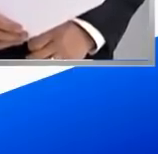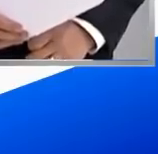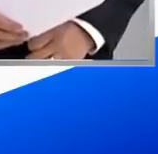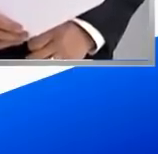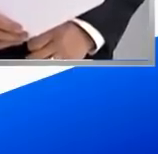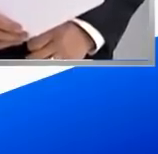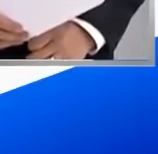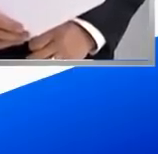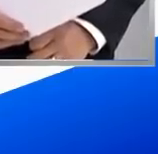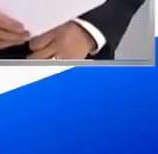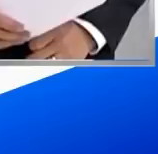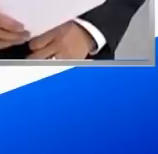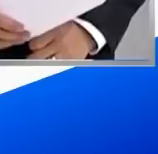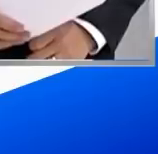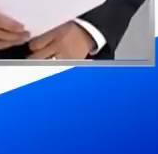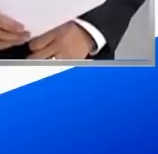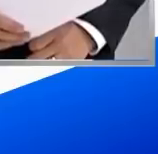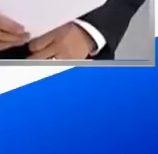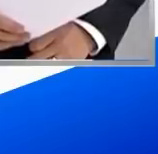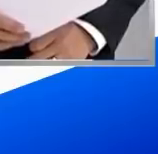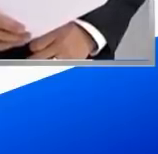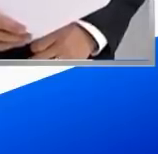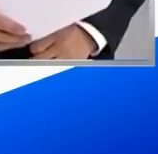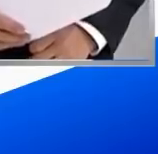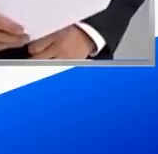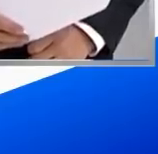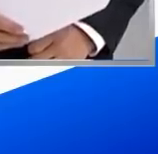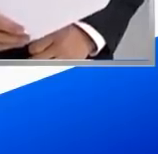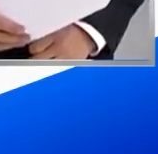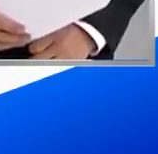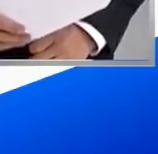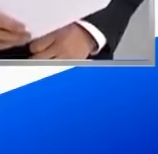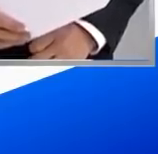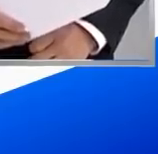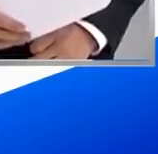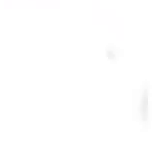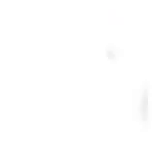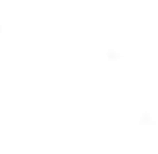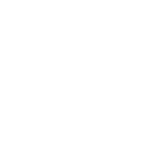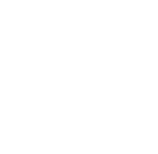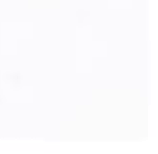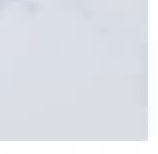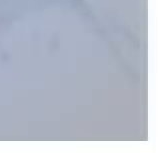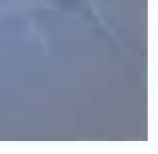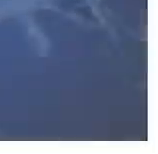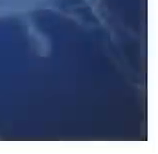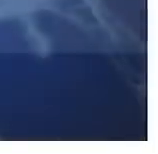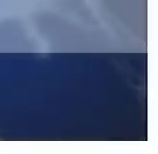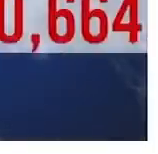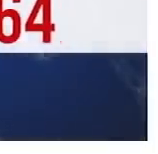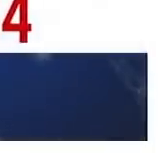2022. Huling naitala ang ganyang karaming kaso noong Setyembre ng nakaraang taon, kasagsaga ng Delta variant. Pero sabi po ng